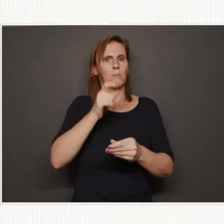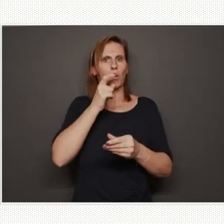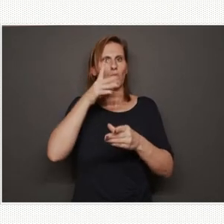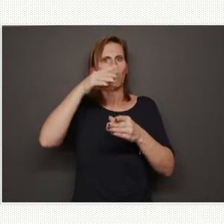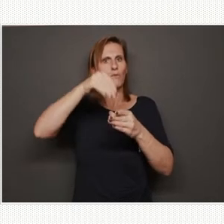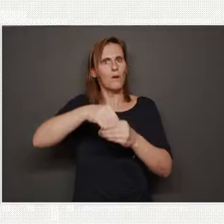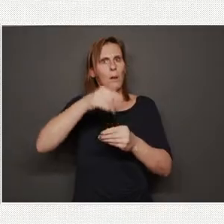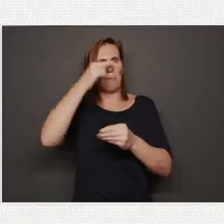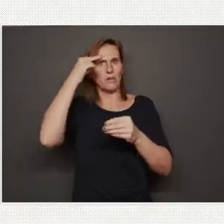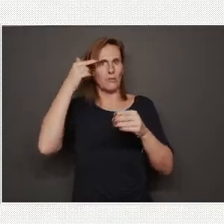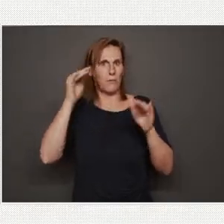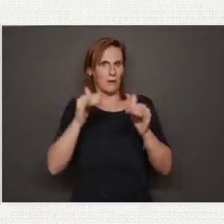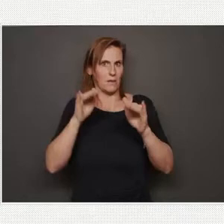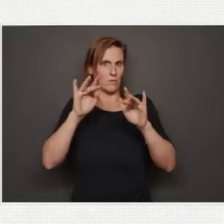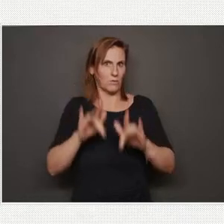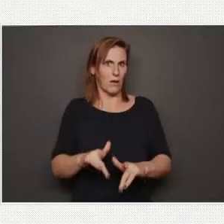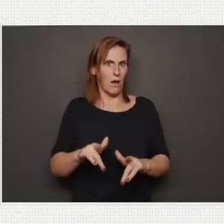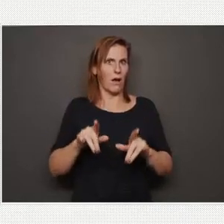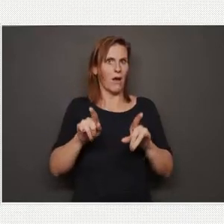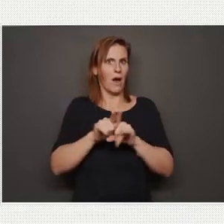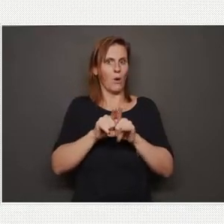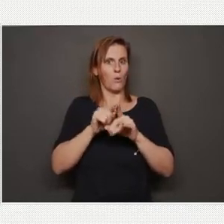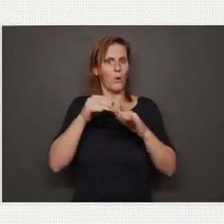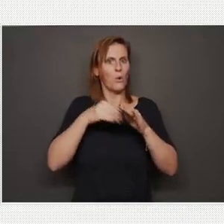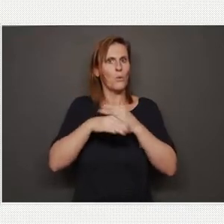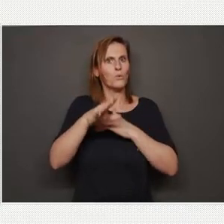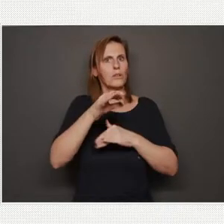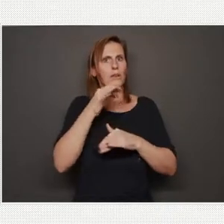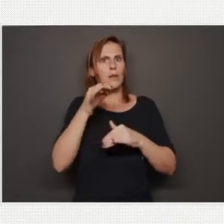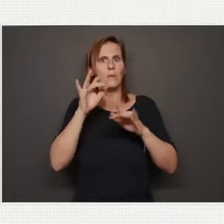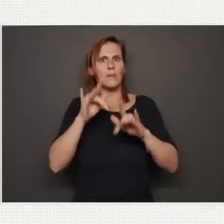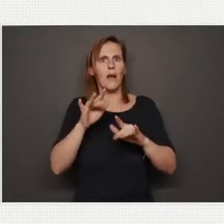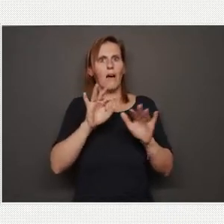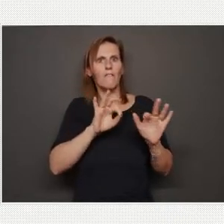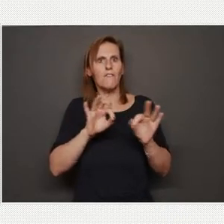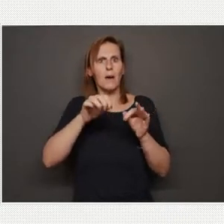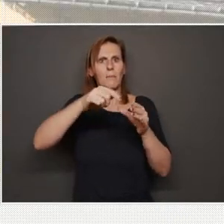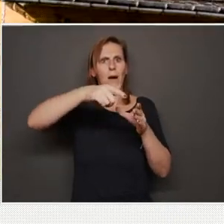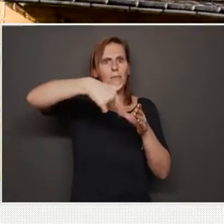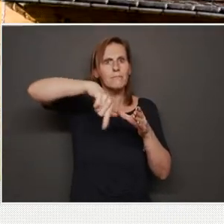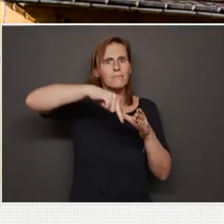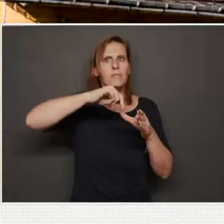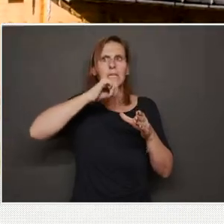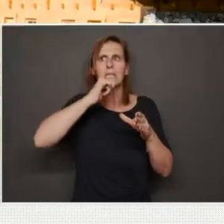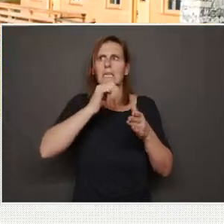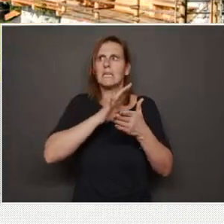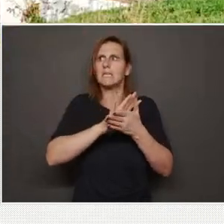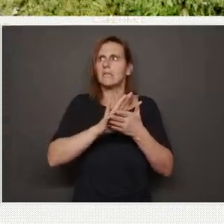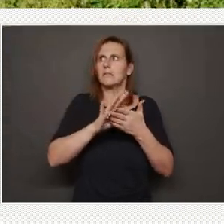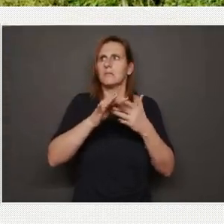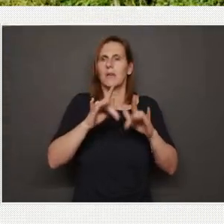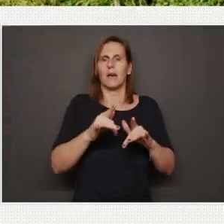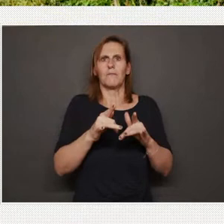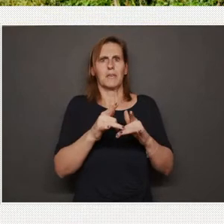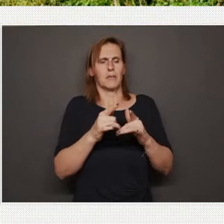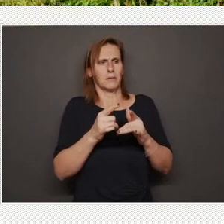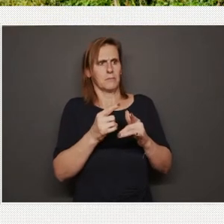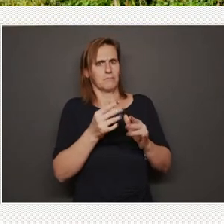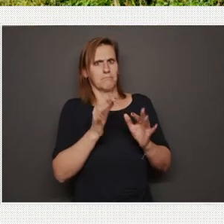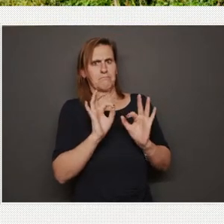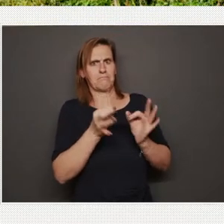mit Beeinträchtigungen werden im Unternehmen firmenintern nicht als völlig eigenes Thema